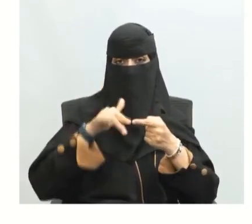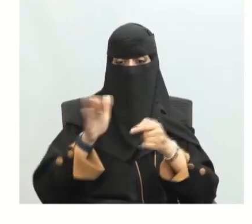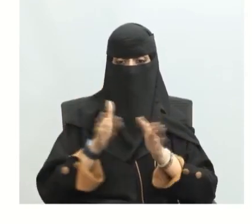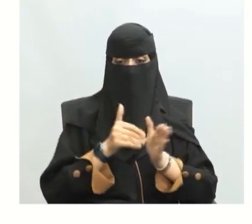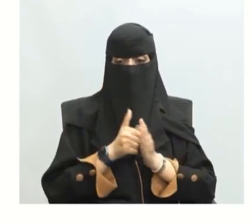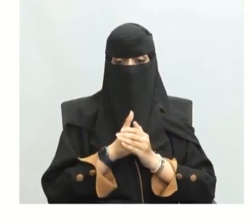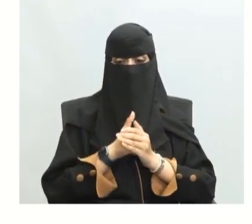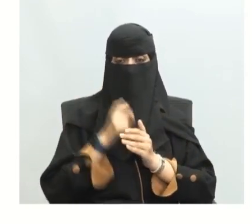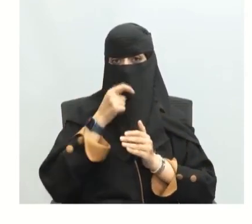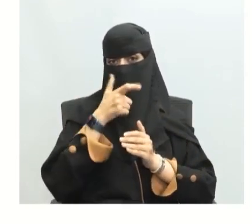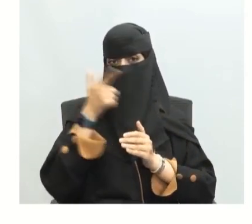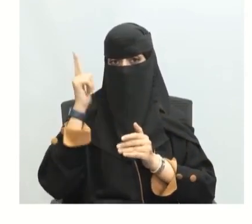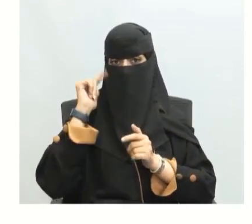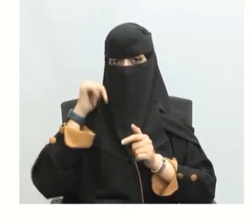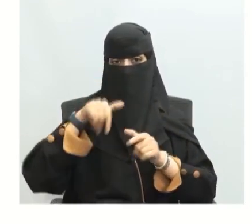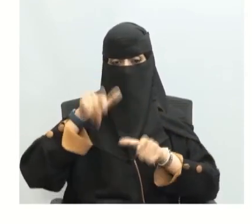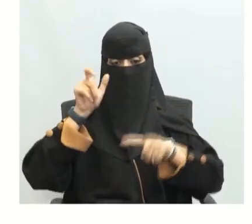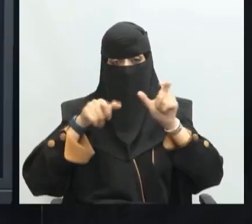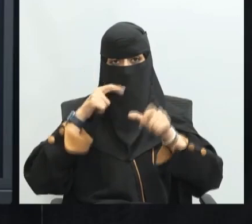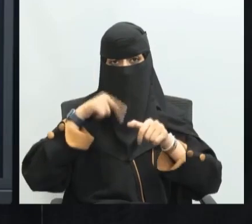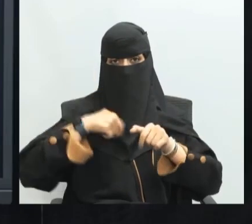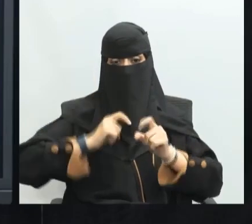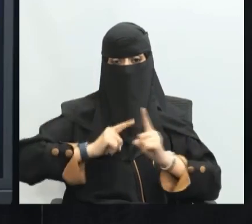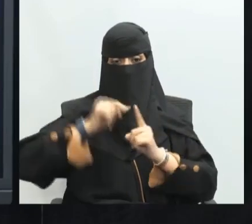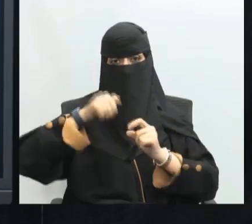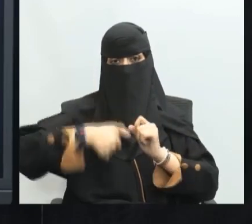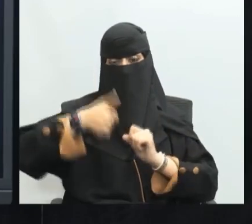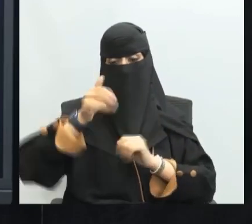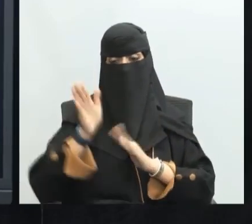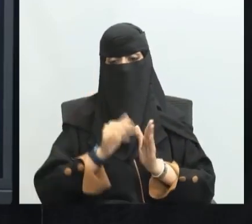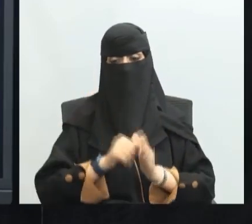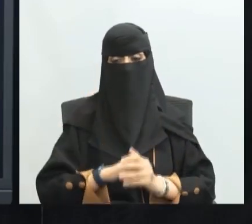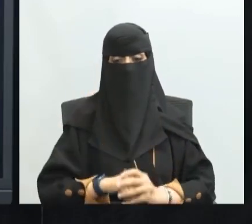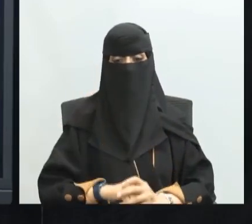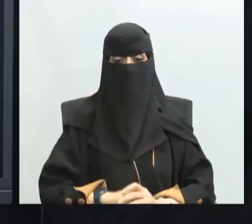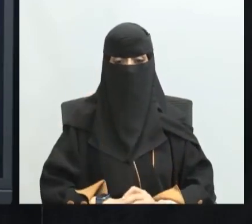كان الاطراف متحاورين يسعون الى تحقيقها